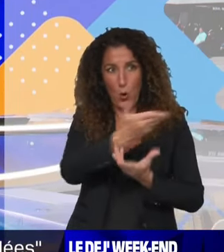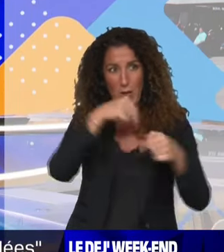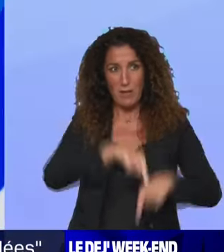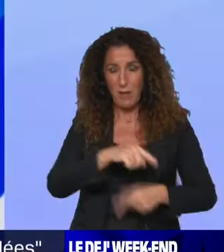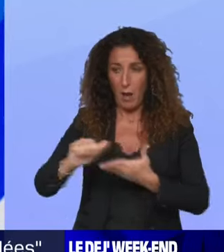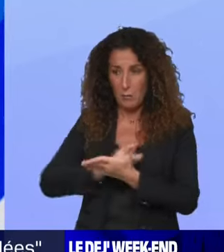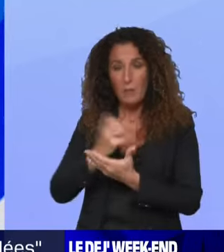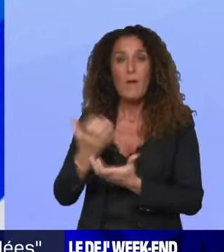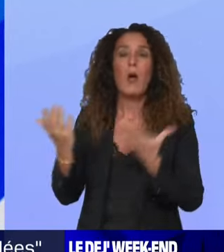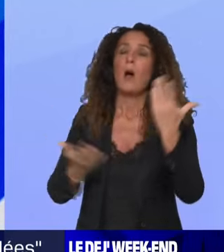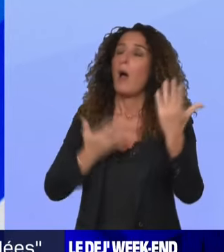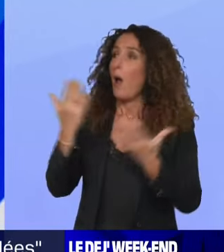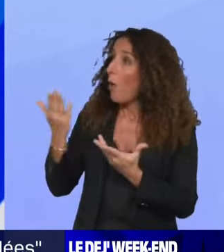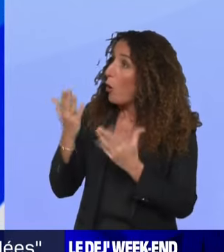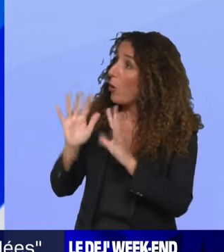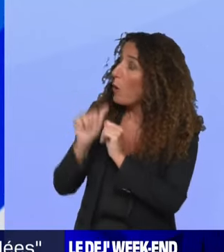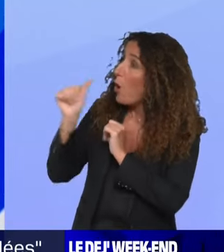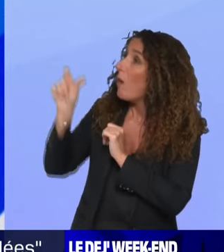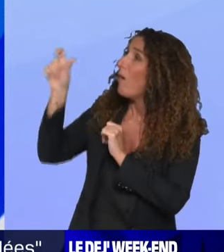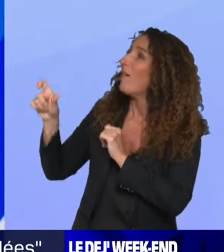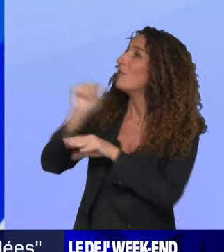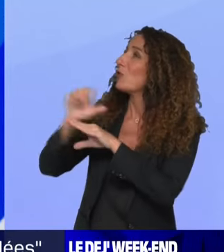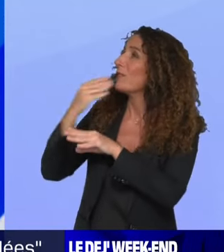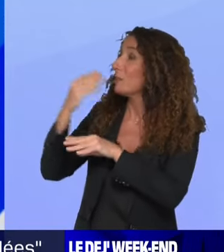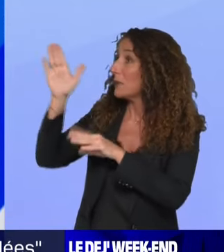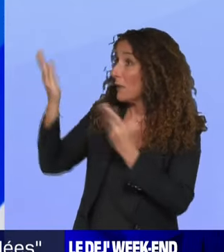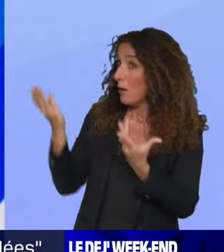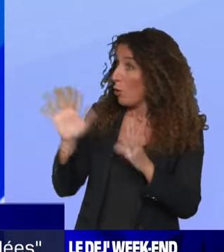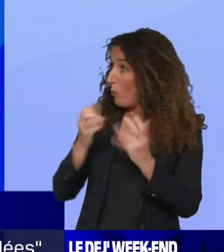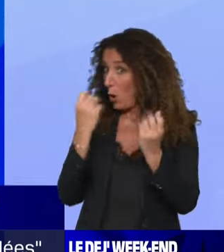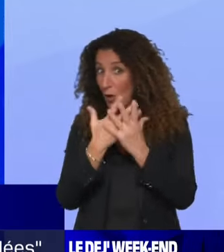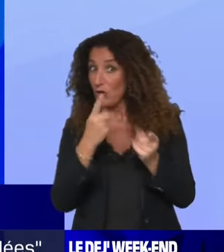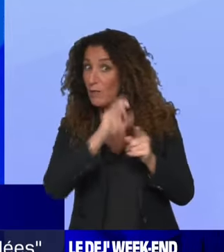Edgar. Comment réagissent autour de vous les voyageurs qui ont reçu cette annonce?